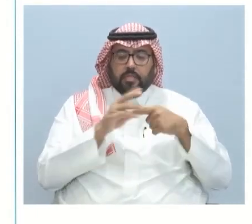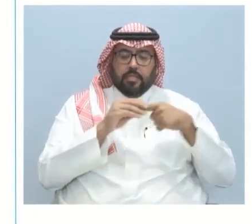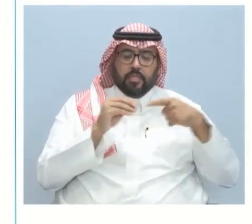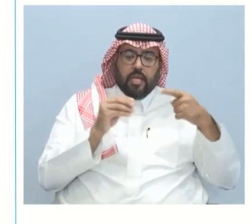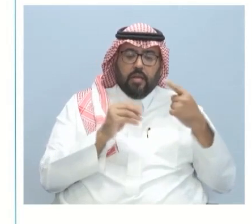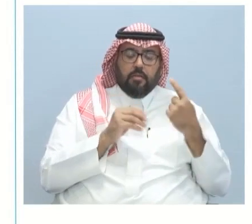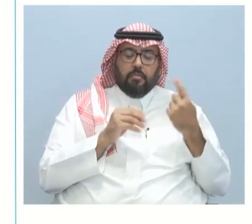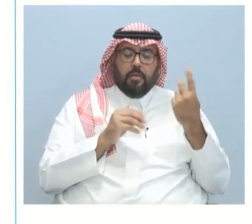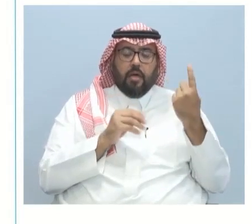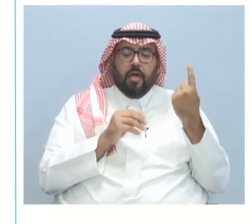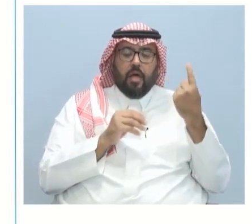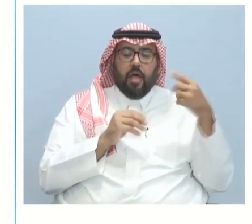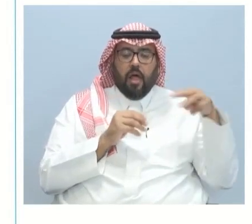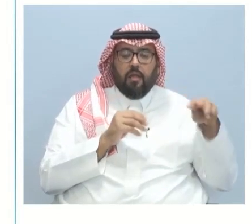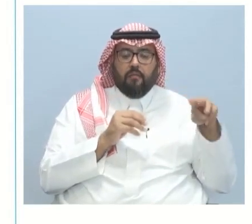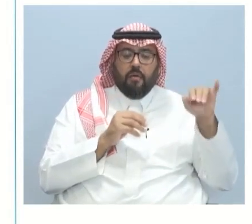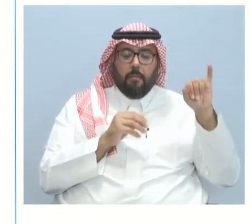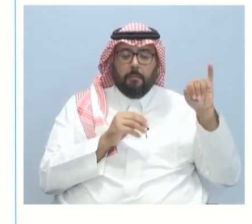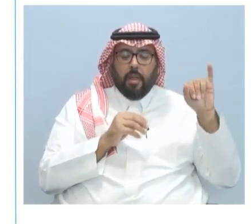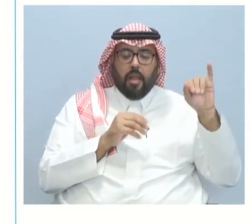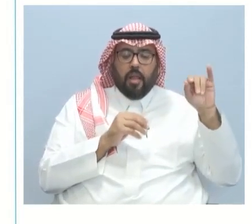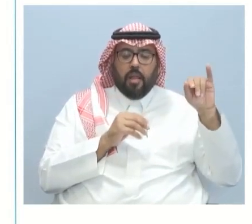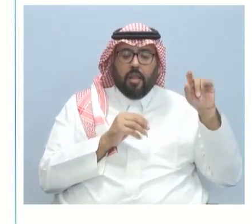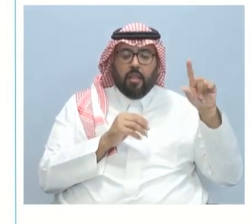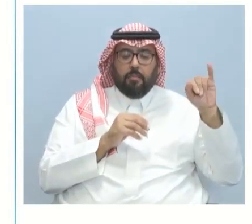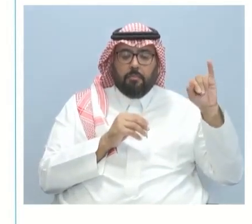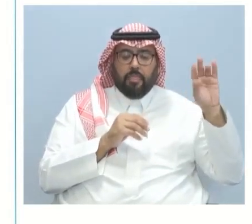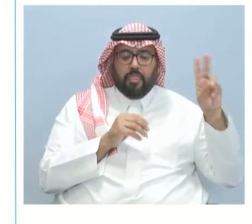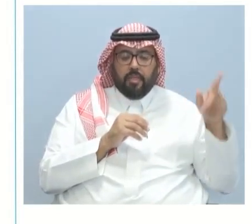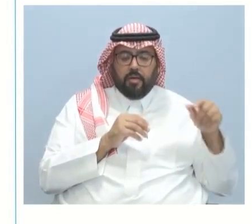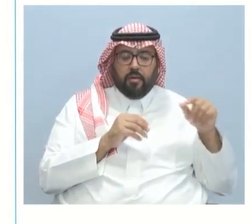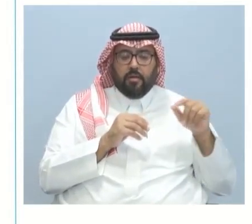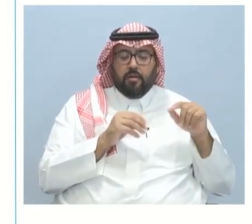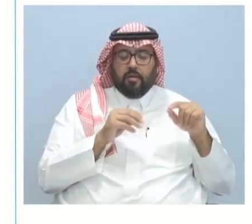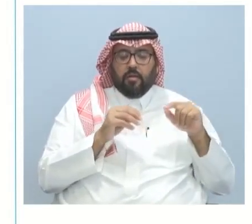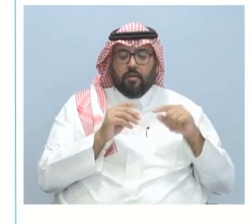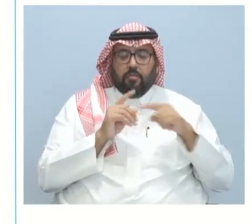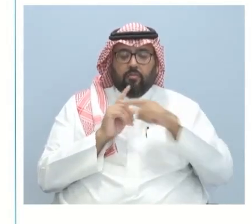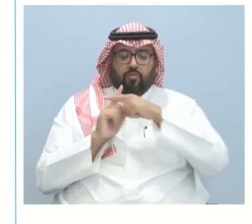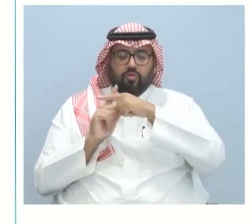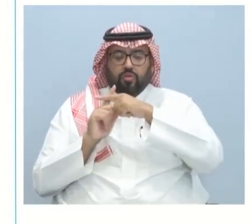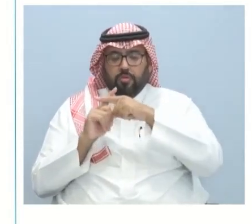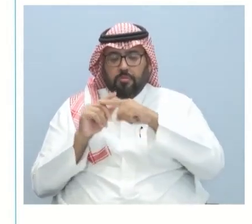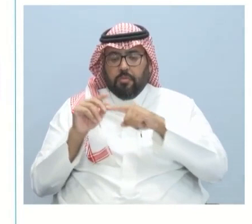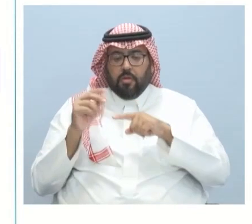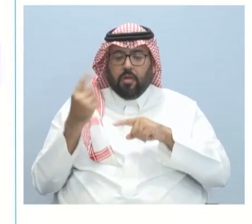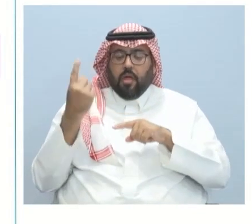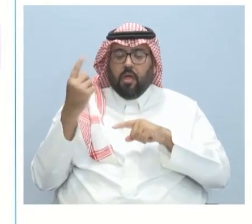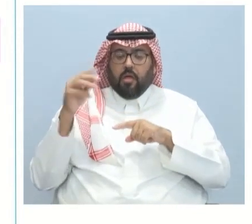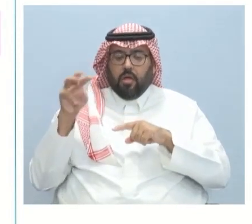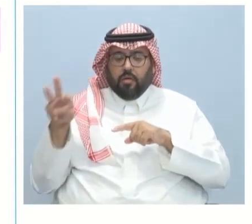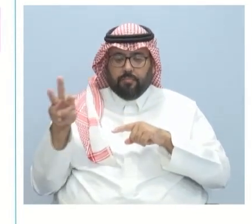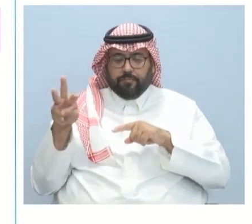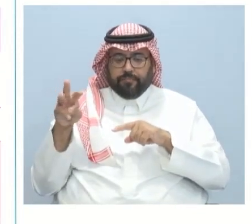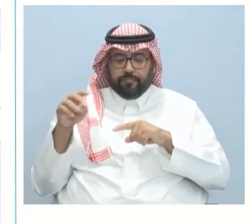1000 مليمتر الى موجب مليم على المحورين الاكس